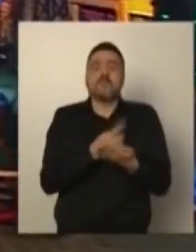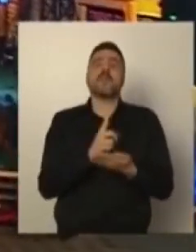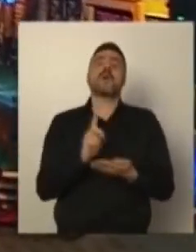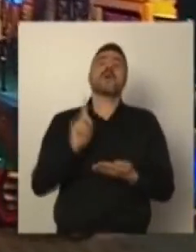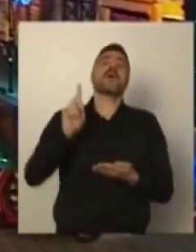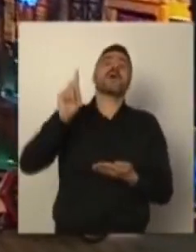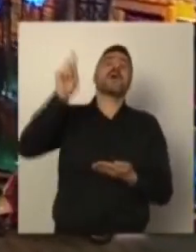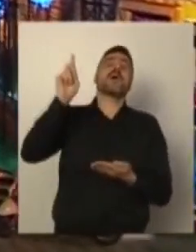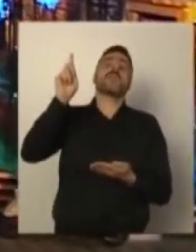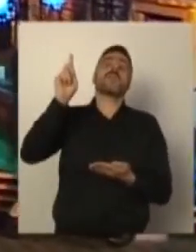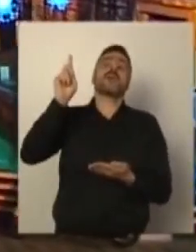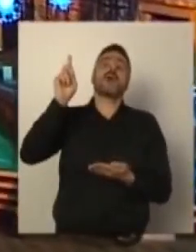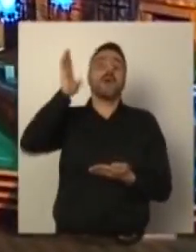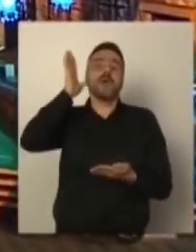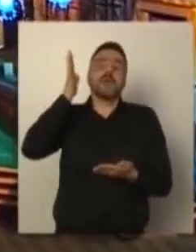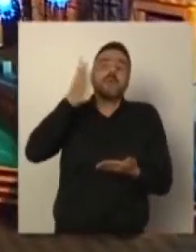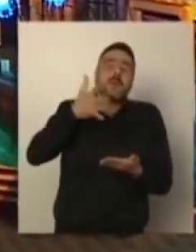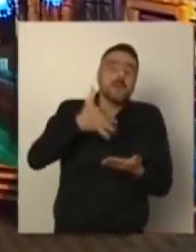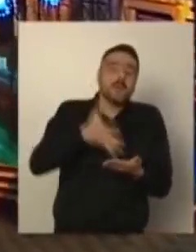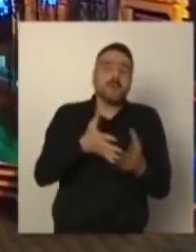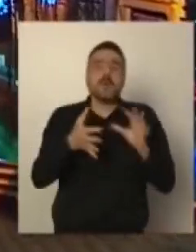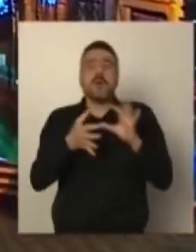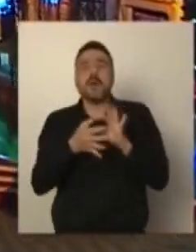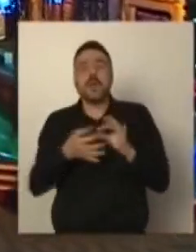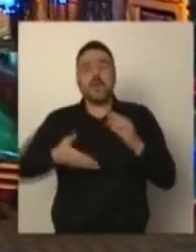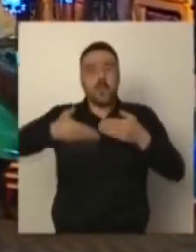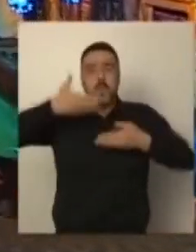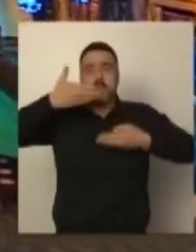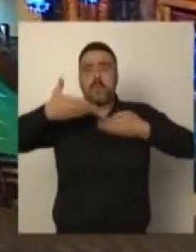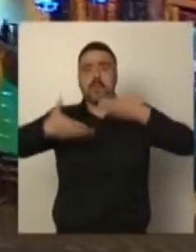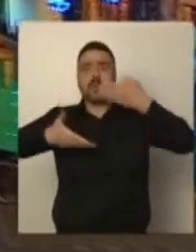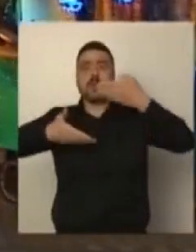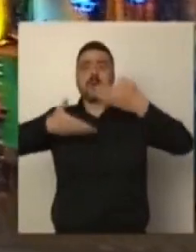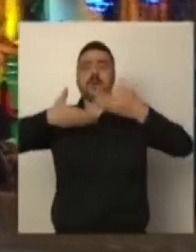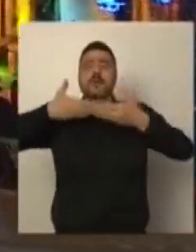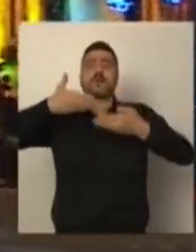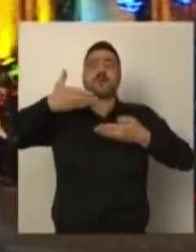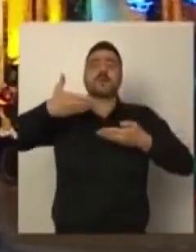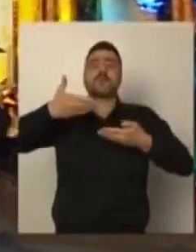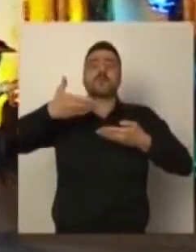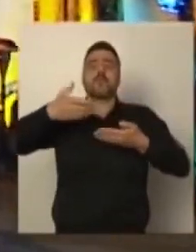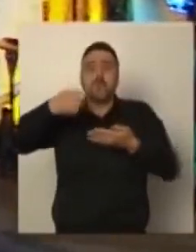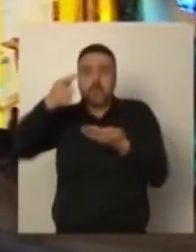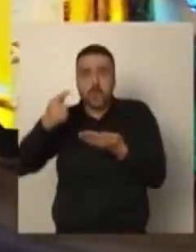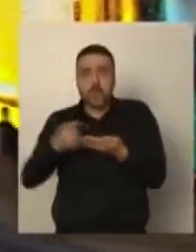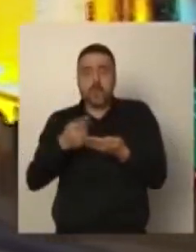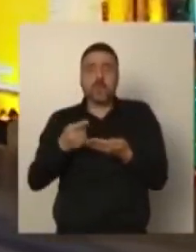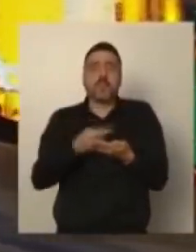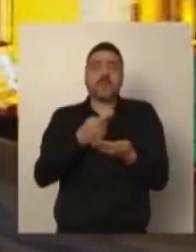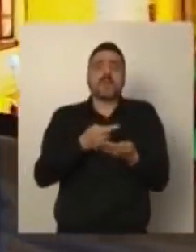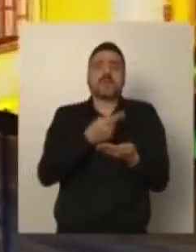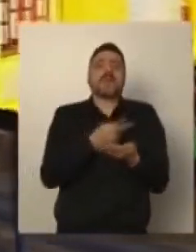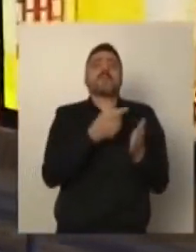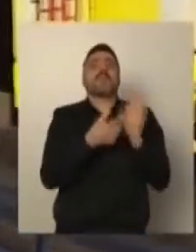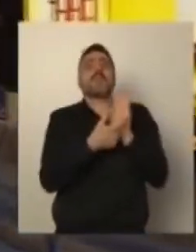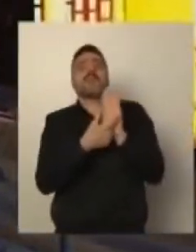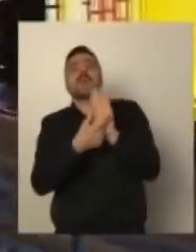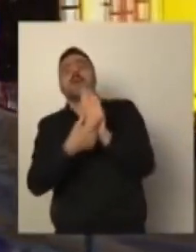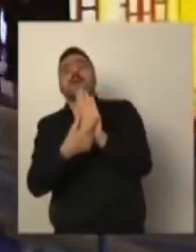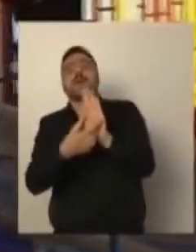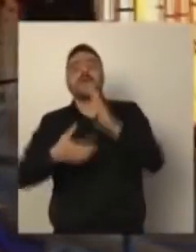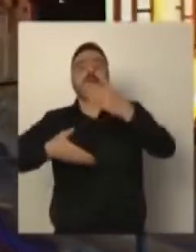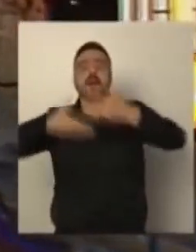Kerim'de Rabbimiz ibadetlerle ilgili şöyle buyurmaktadır. يَا اَيُّهَا الَّذِينَ آمَنُوا اُرْكَعُوا